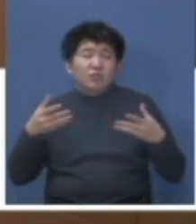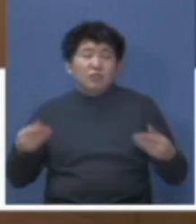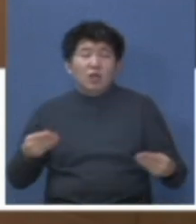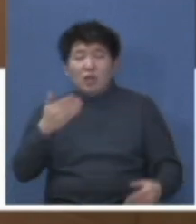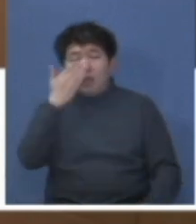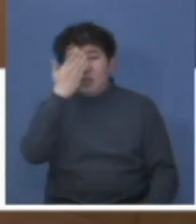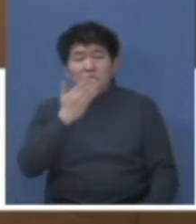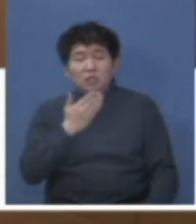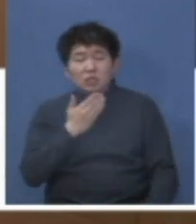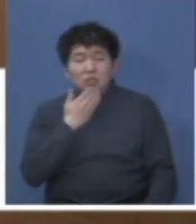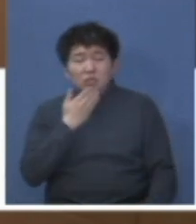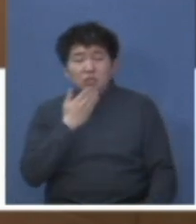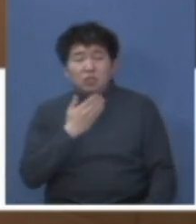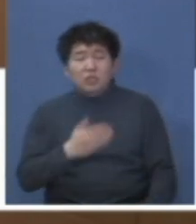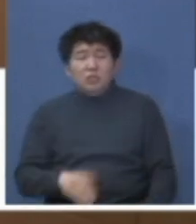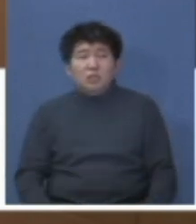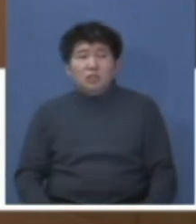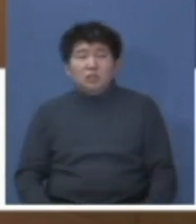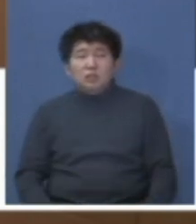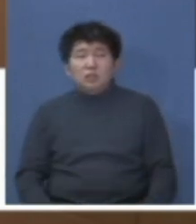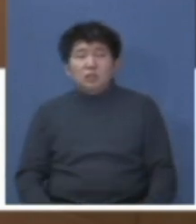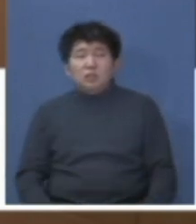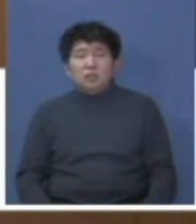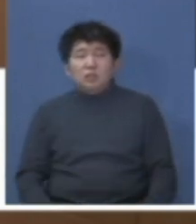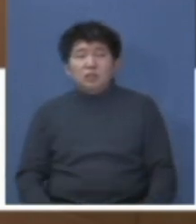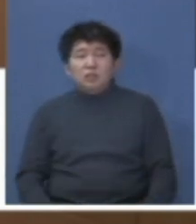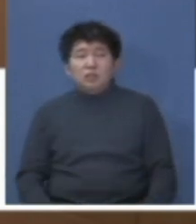біздің анықтайтынымыз ол